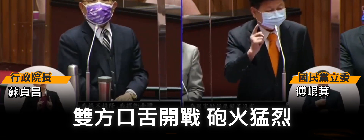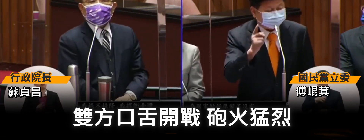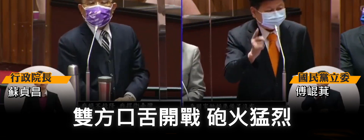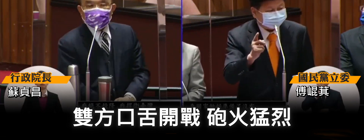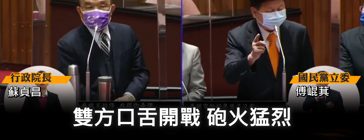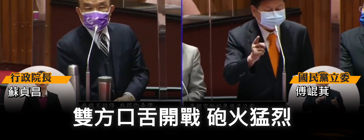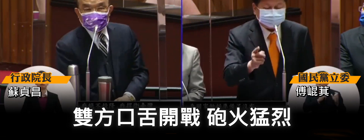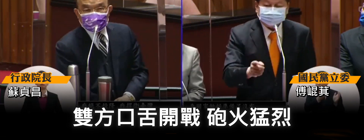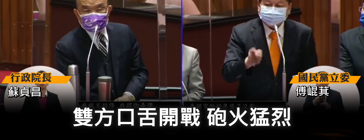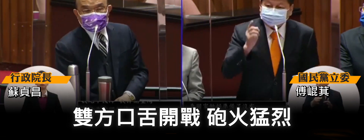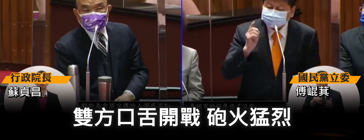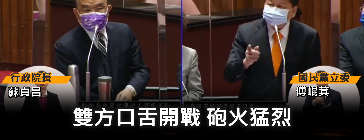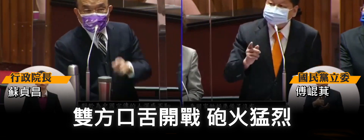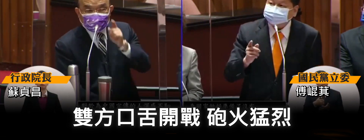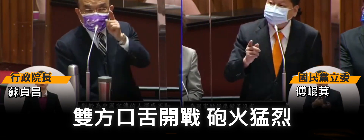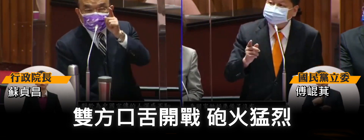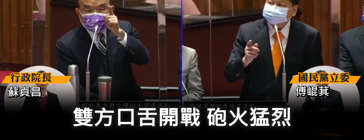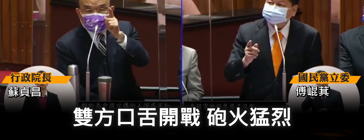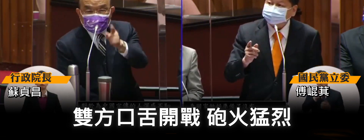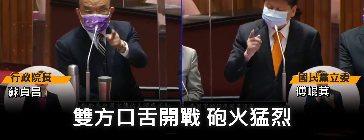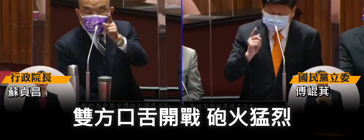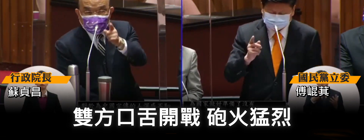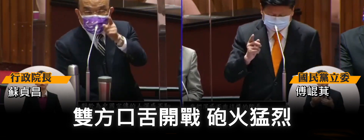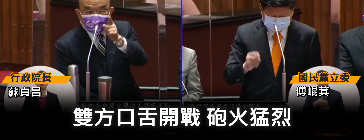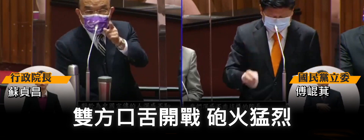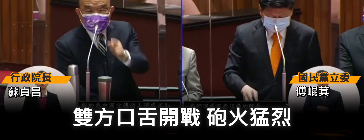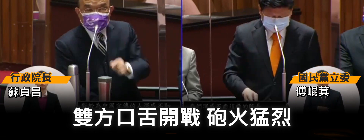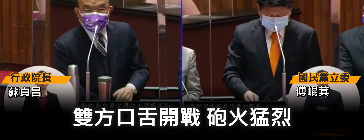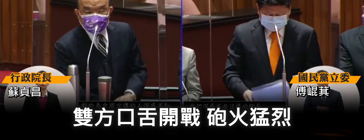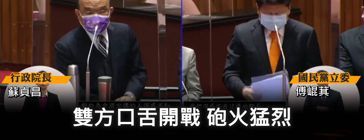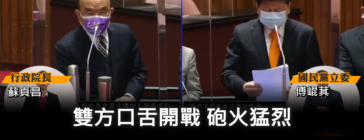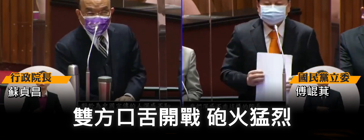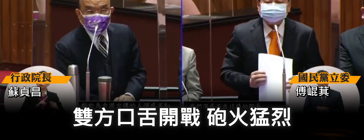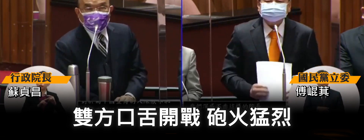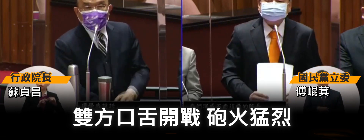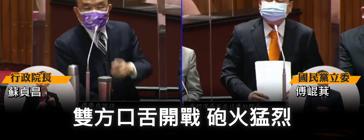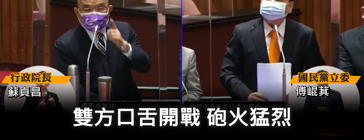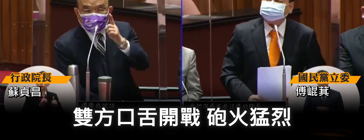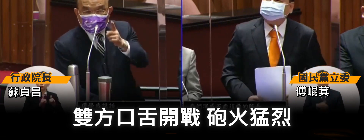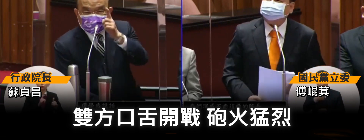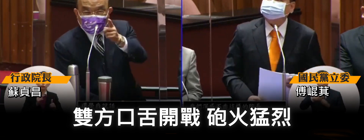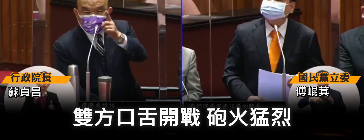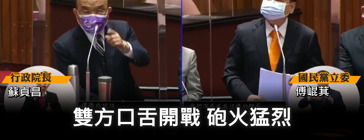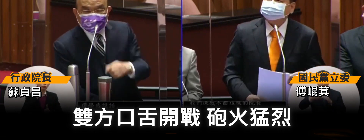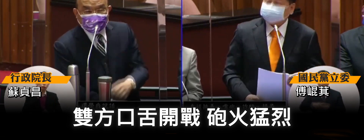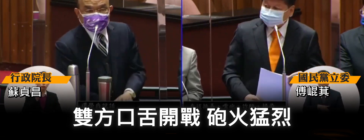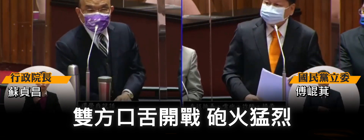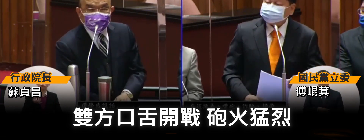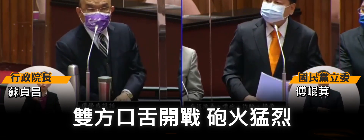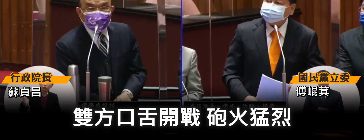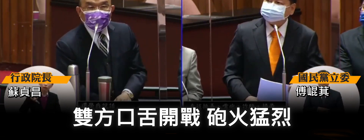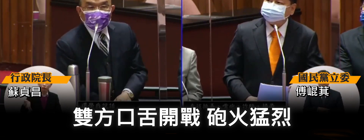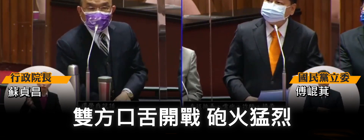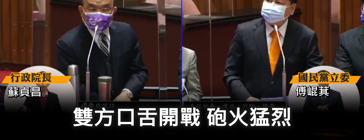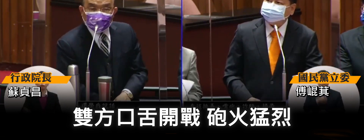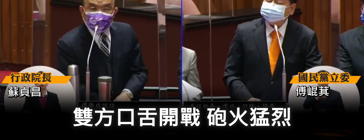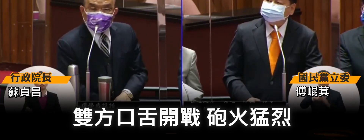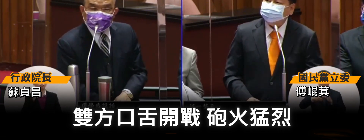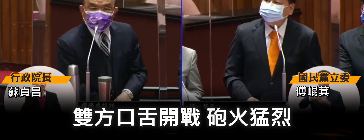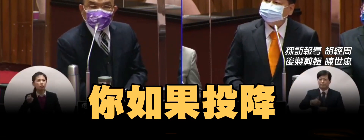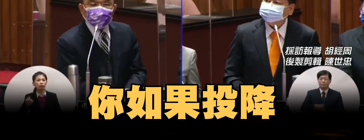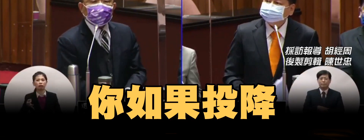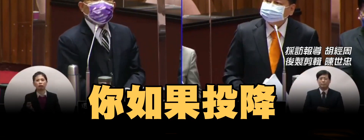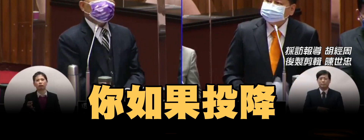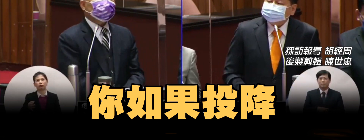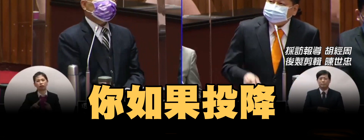做这样的准备，我们看懂了。 那种领人民心髓 啊！谢谢院长， 讲投降主义， 谢谢院长，